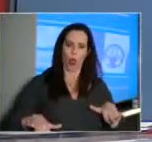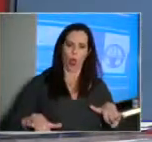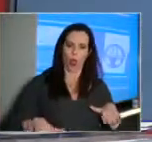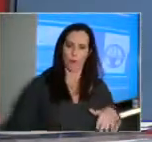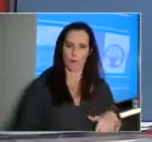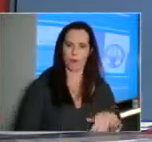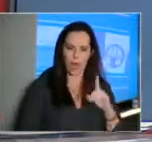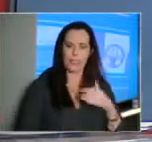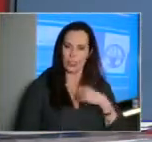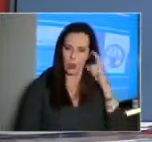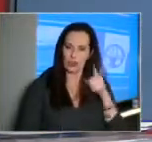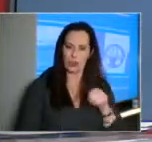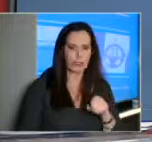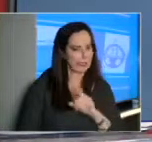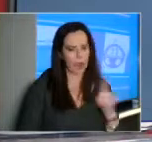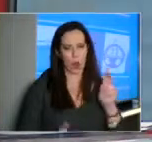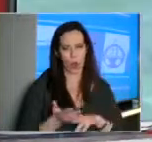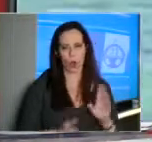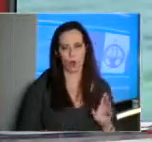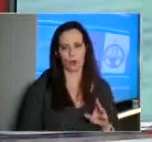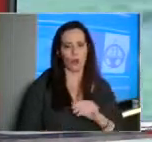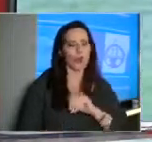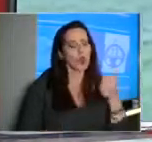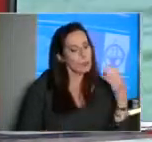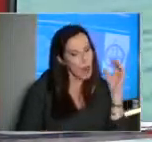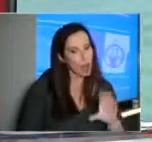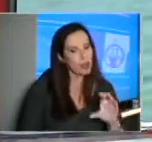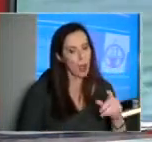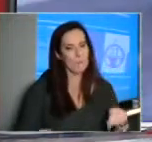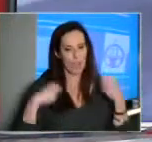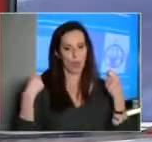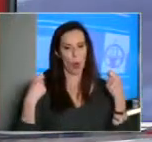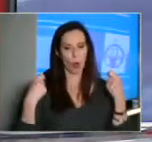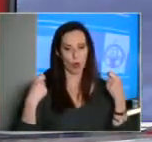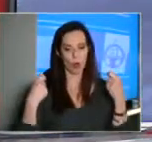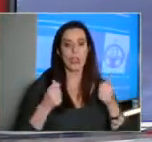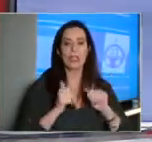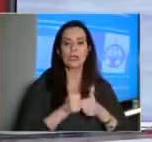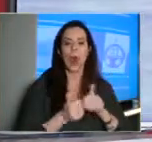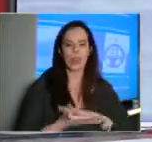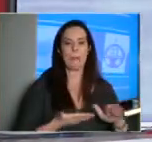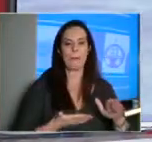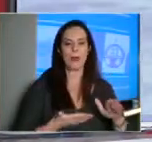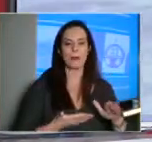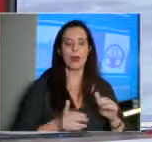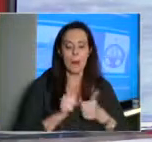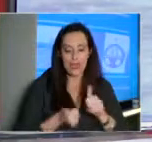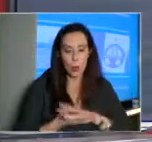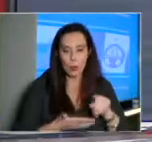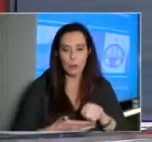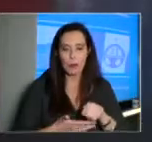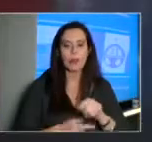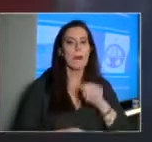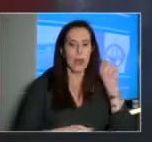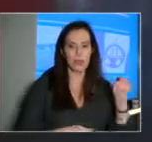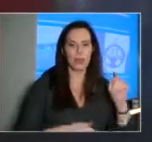שלי. אז אני חושב שזה לא נכון. קודם להשקיע בחינוך של ספורט עממי, מהספורט העממי אתה